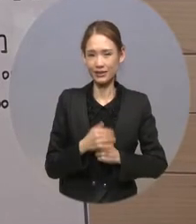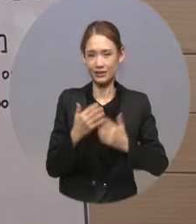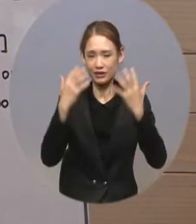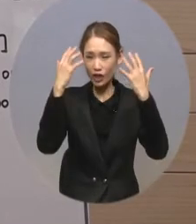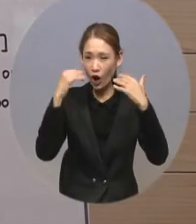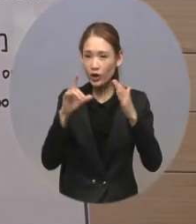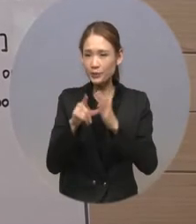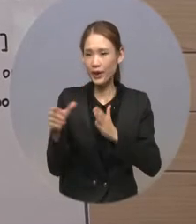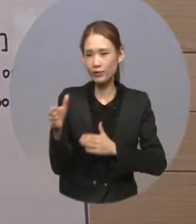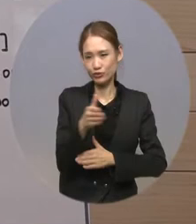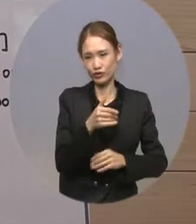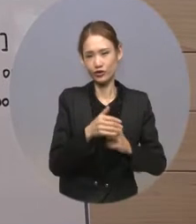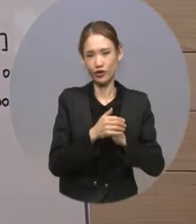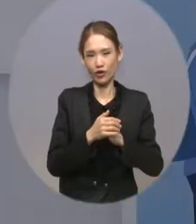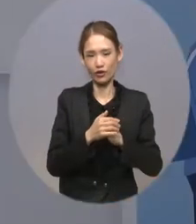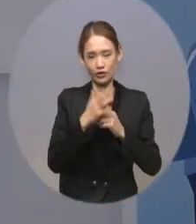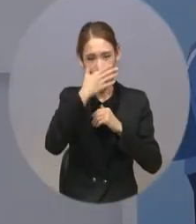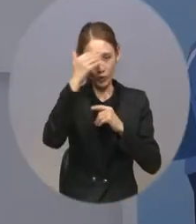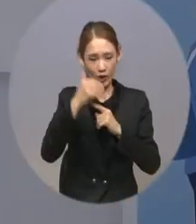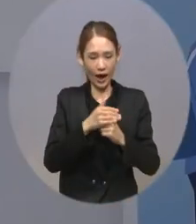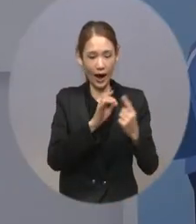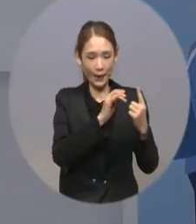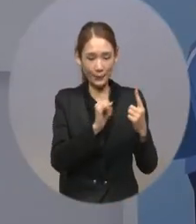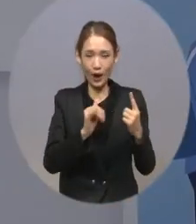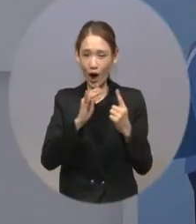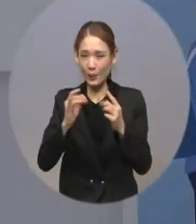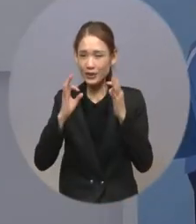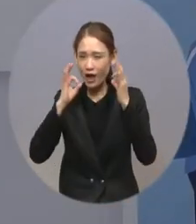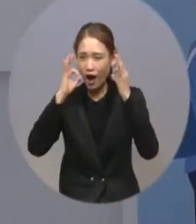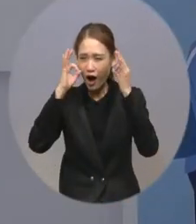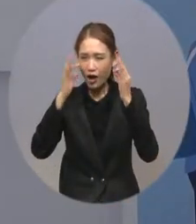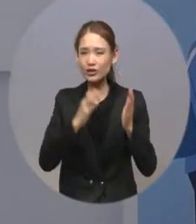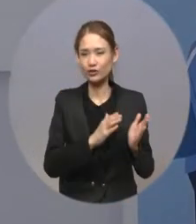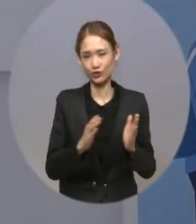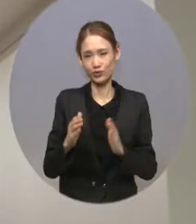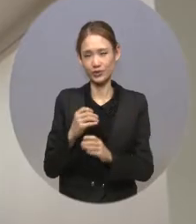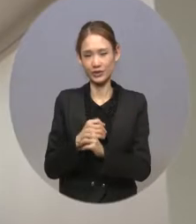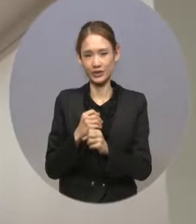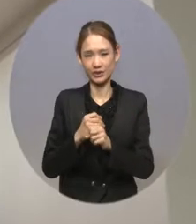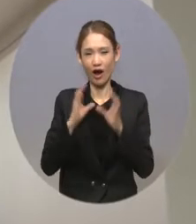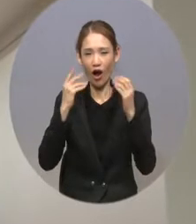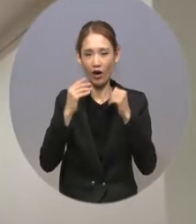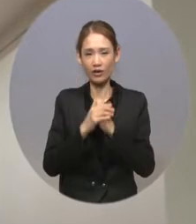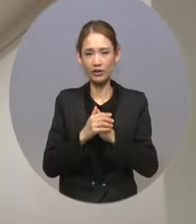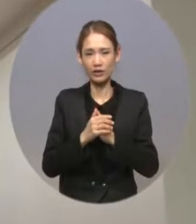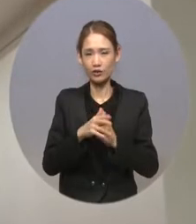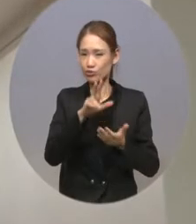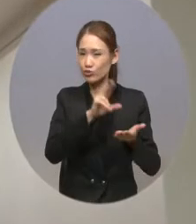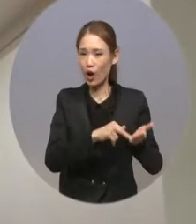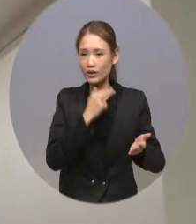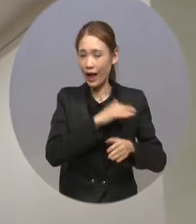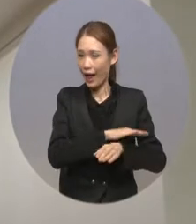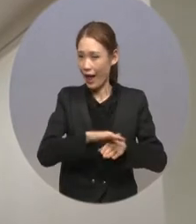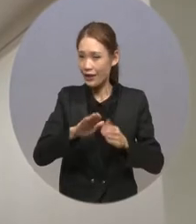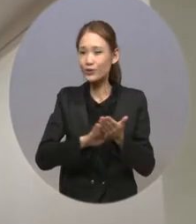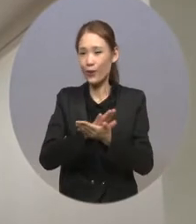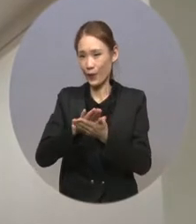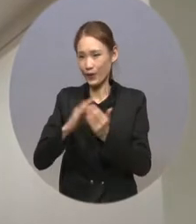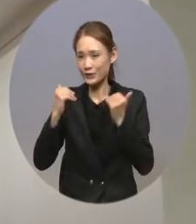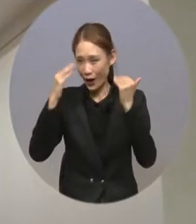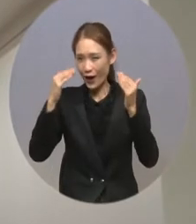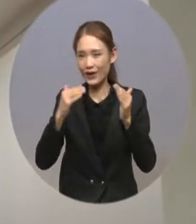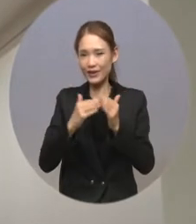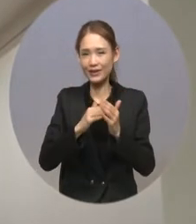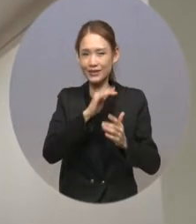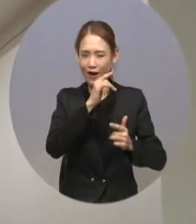여름부터 청소년들이 하나하나 정성들여 준비한 카페 도담도담은 어린아이가 탈 없이 잘 놀며 자란다, 여럿이